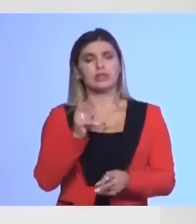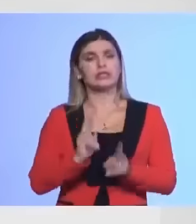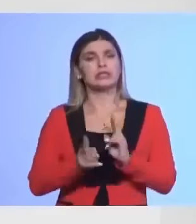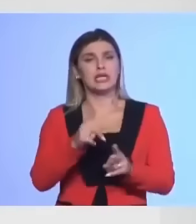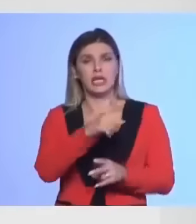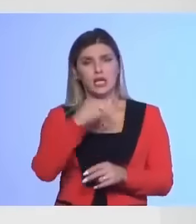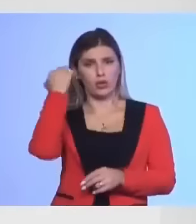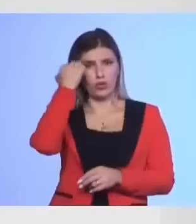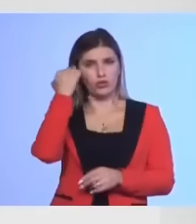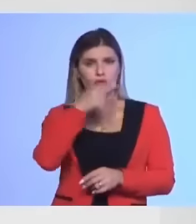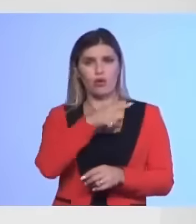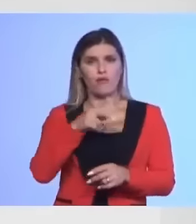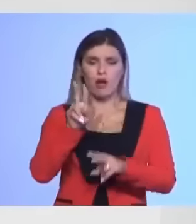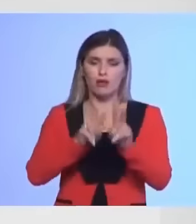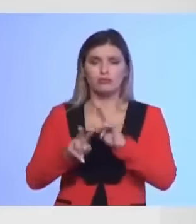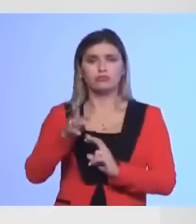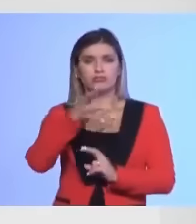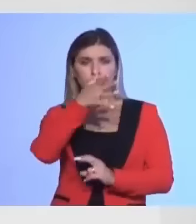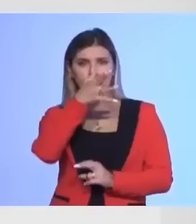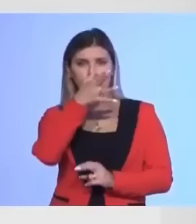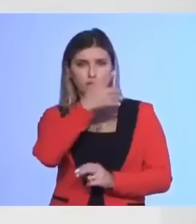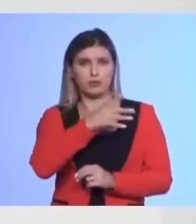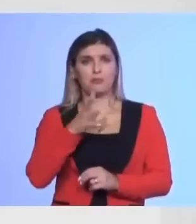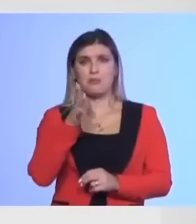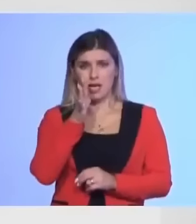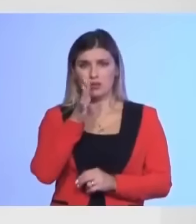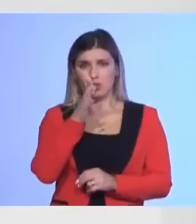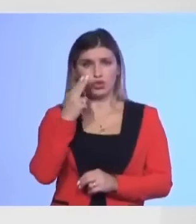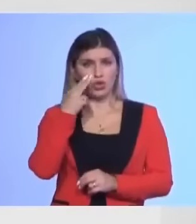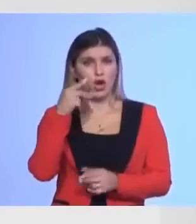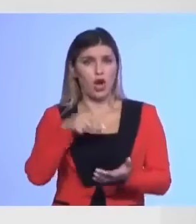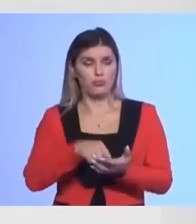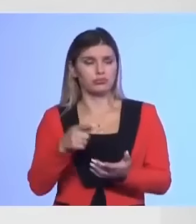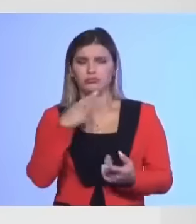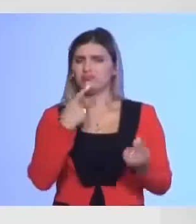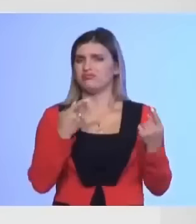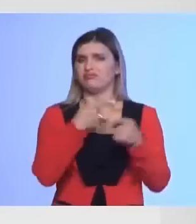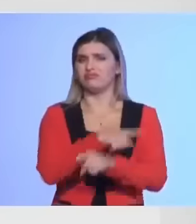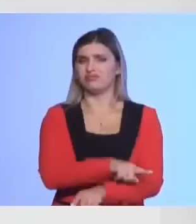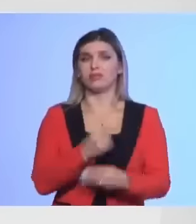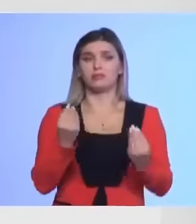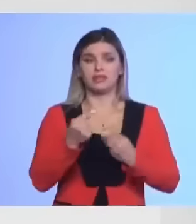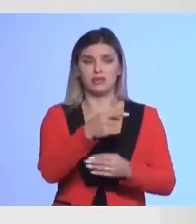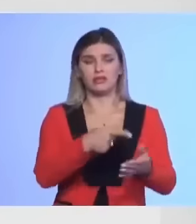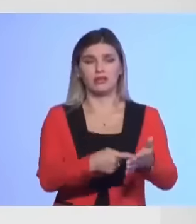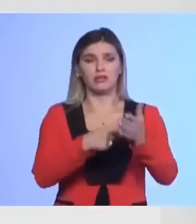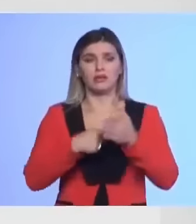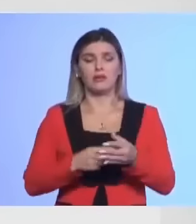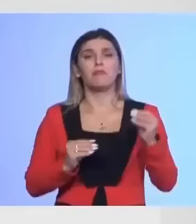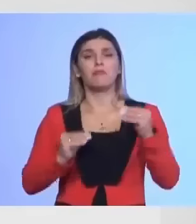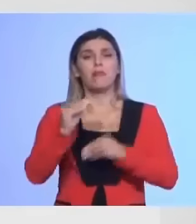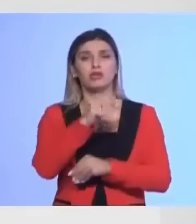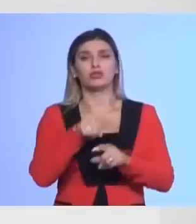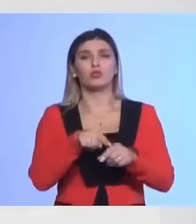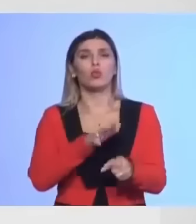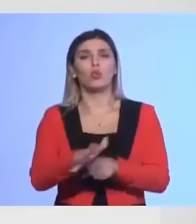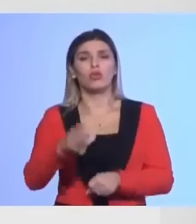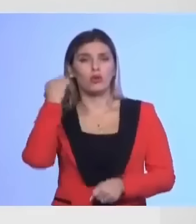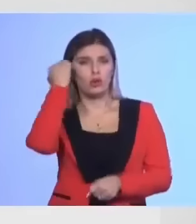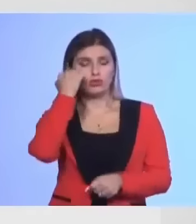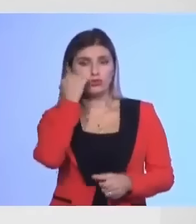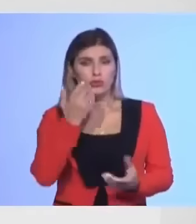Kosovës në Shkup gjatë konferencës së djeshme për media, është për keqardhje sepse i ka kontribuar edhe më shumë propagandës kundër Republikës së